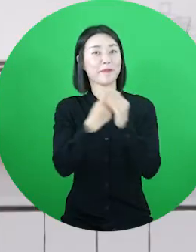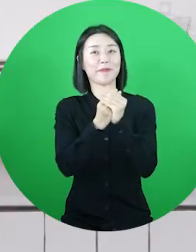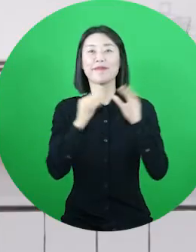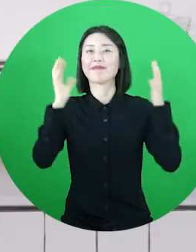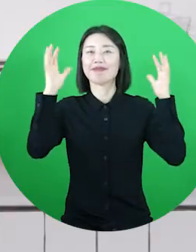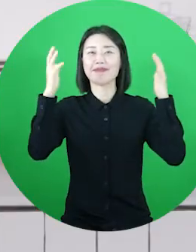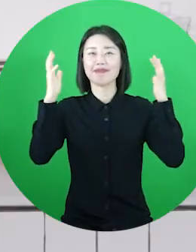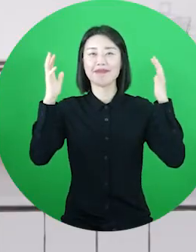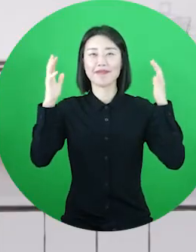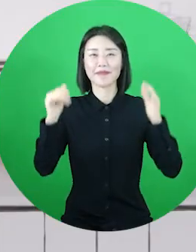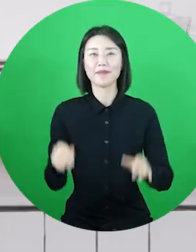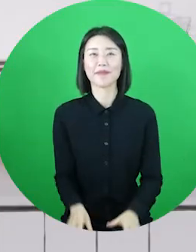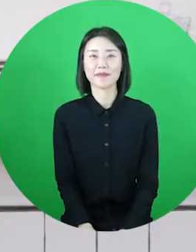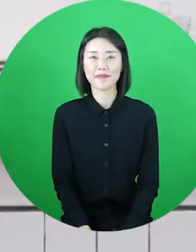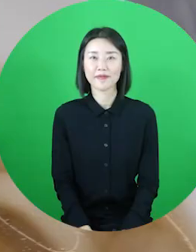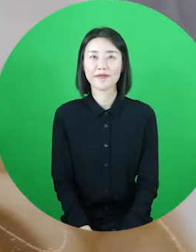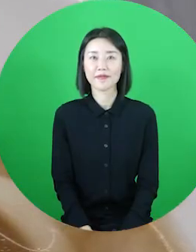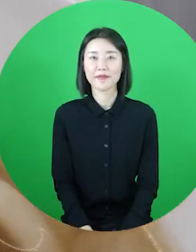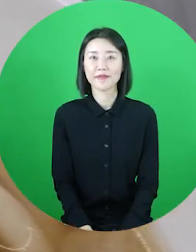박수!